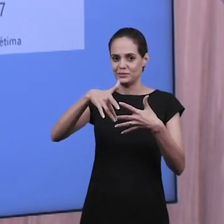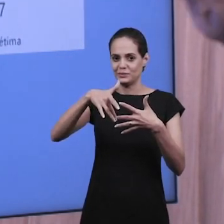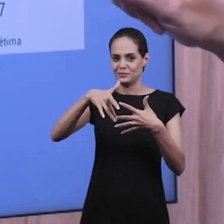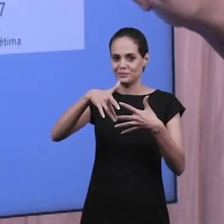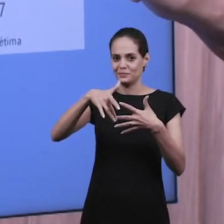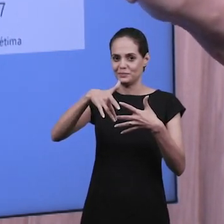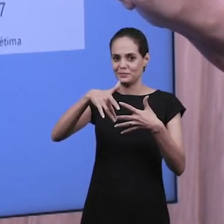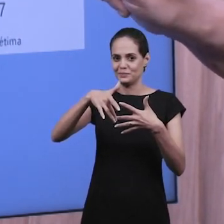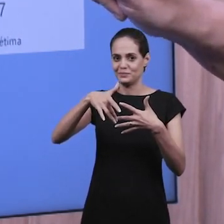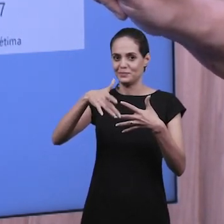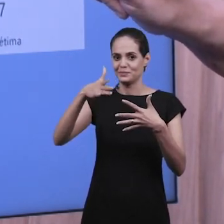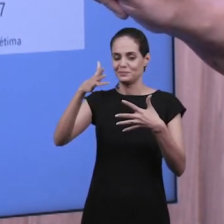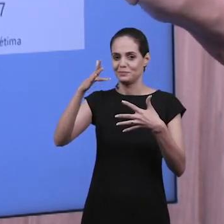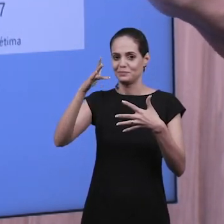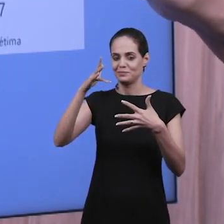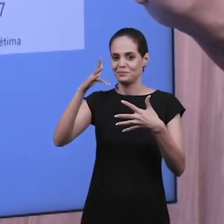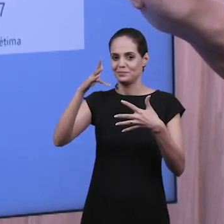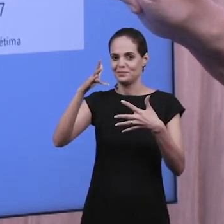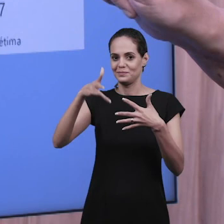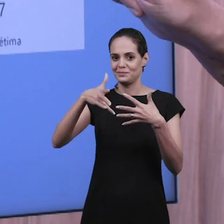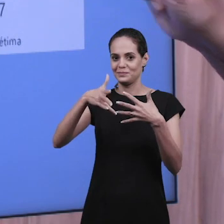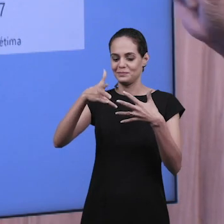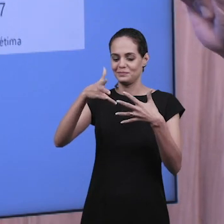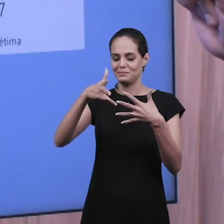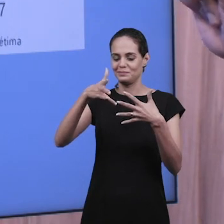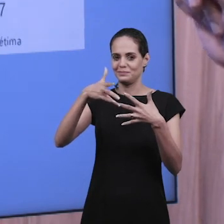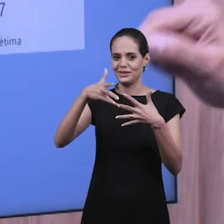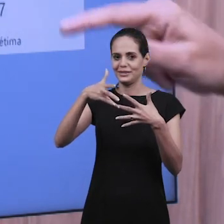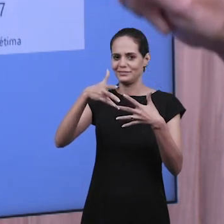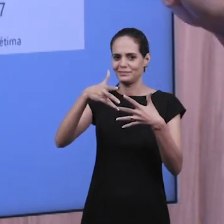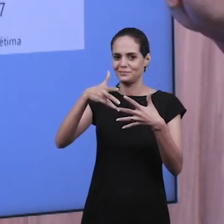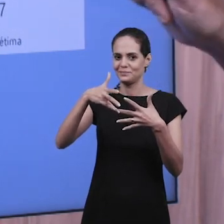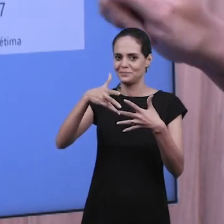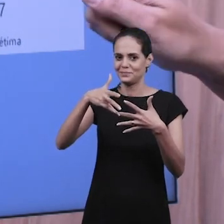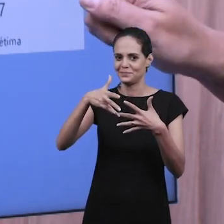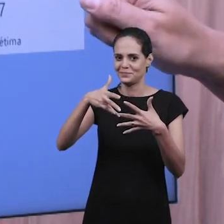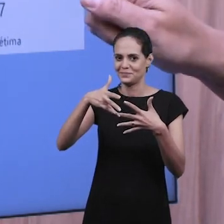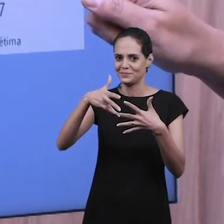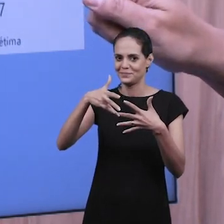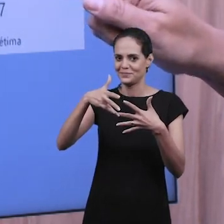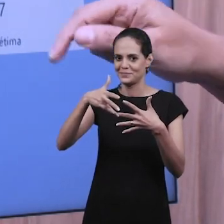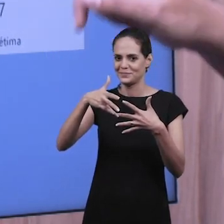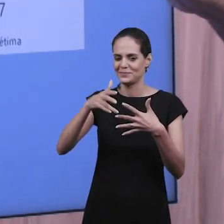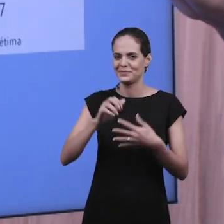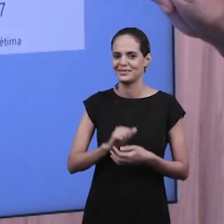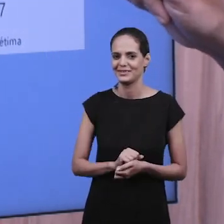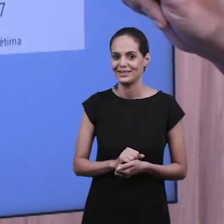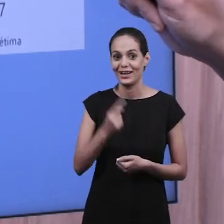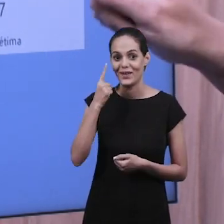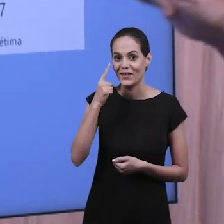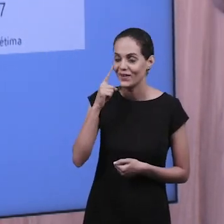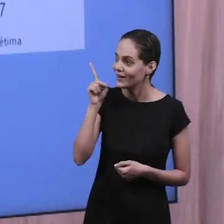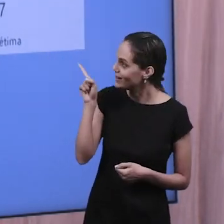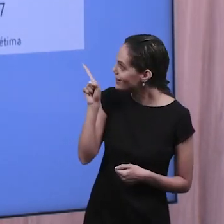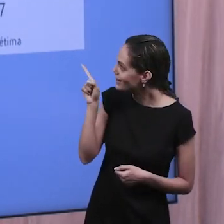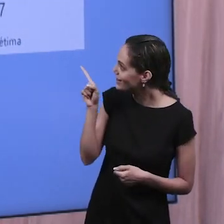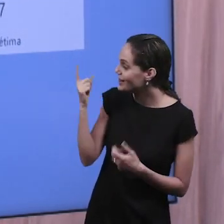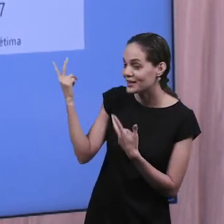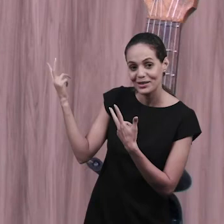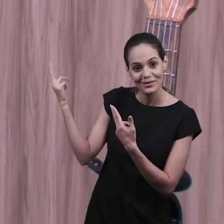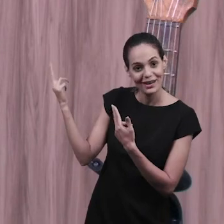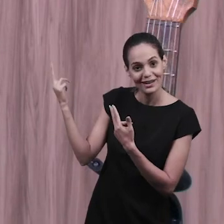la cinquième corde, le troisième doigt vers la troisième corde et le quatrième doigt vers la première